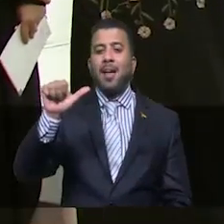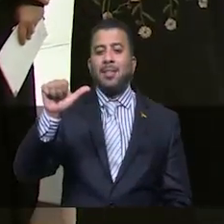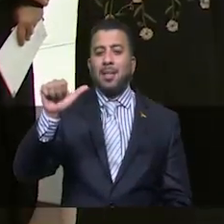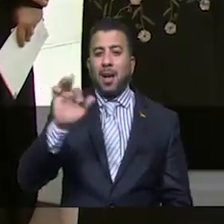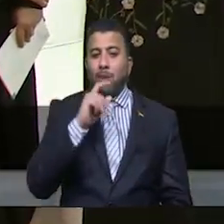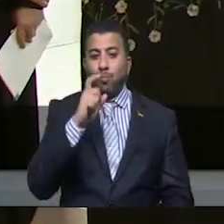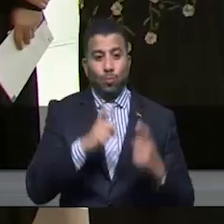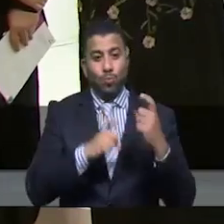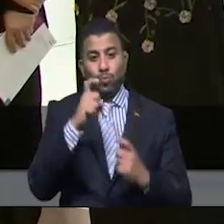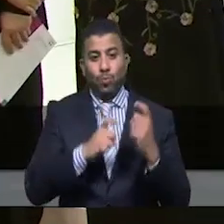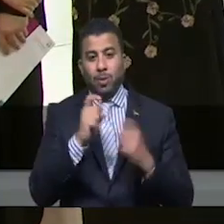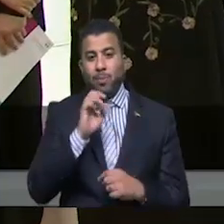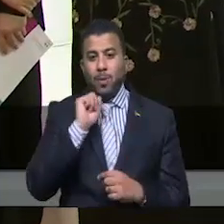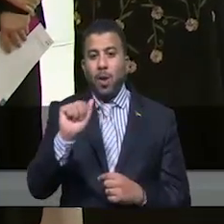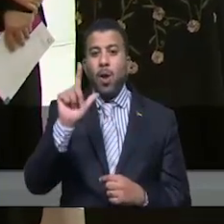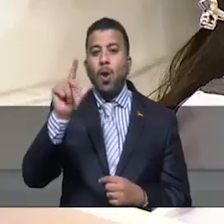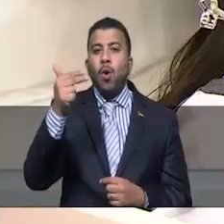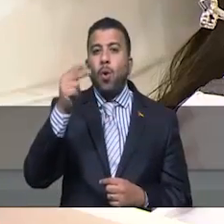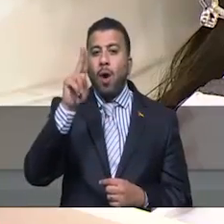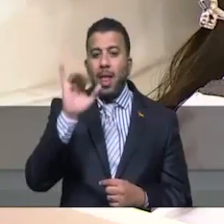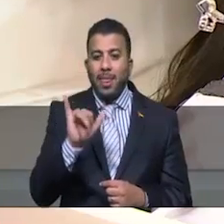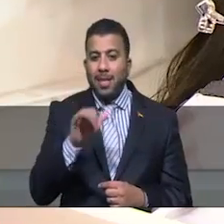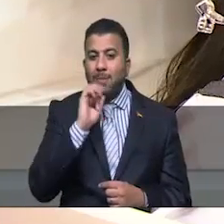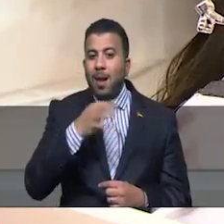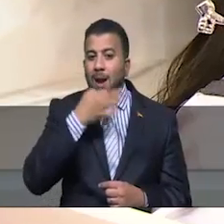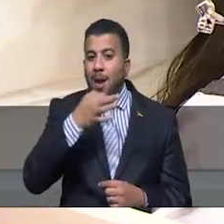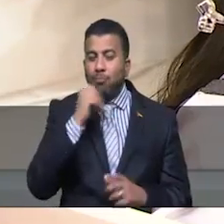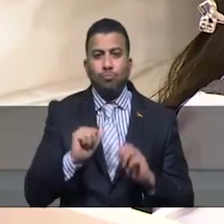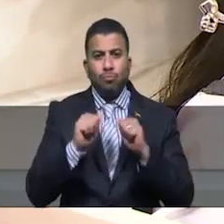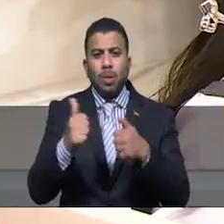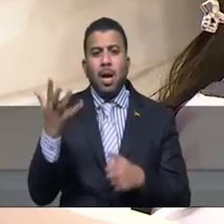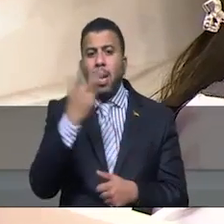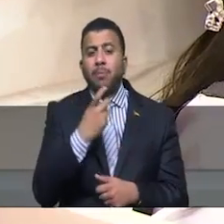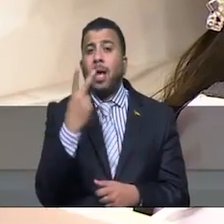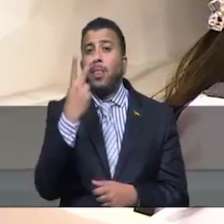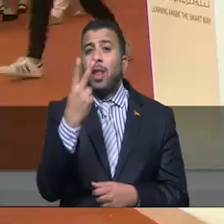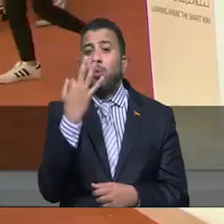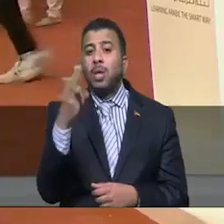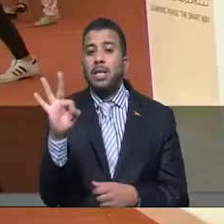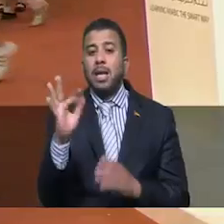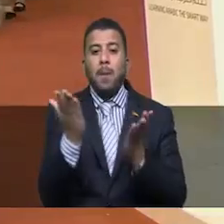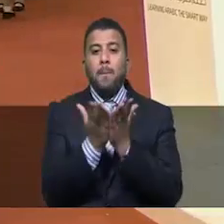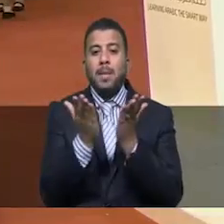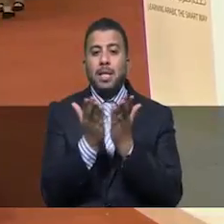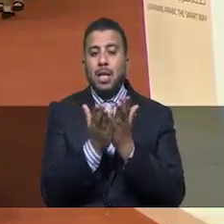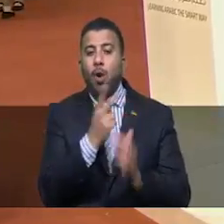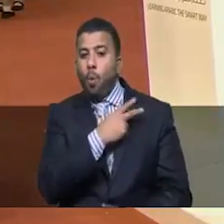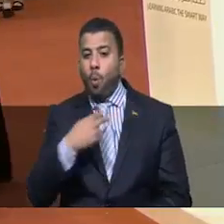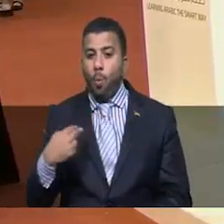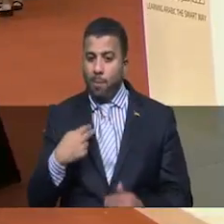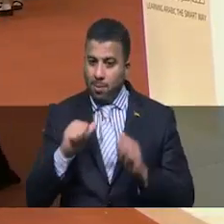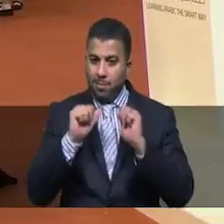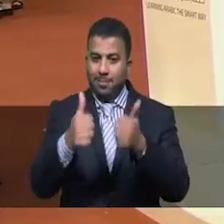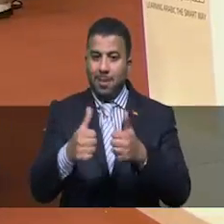تبرز مسابقة كأس لغتي التي استقبلت مشاركة 32 مدرسة حكومية